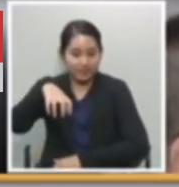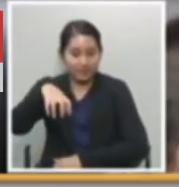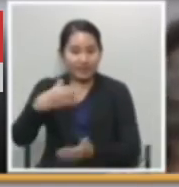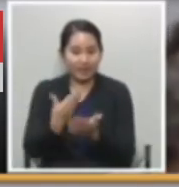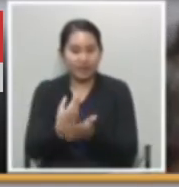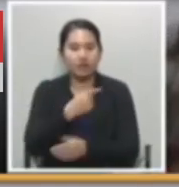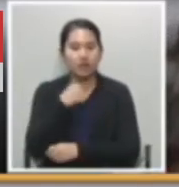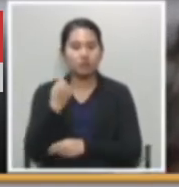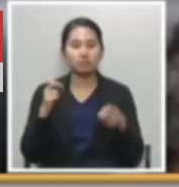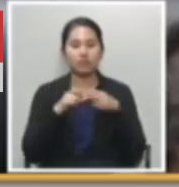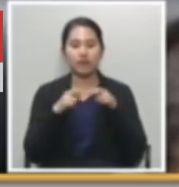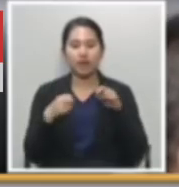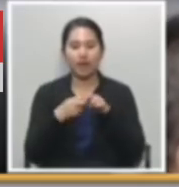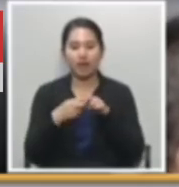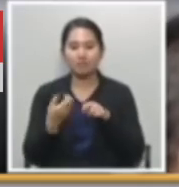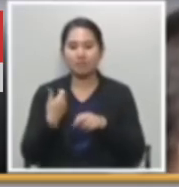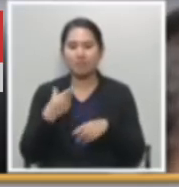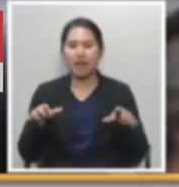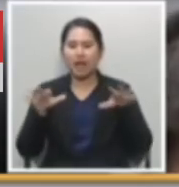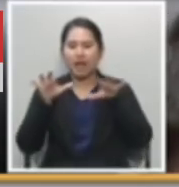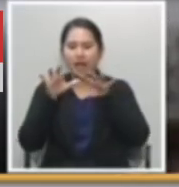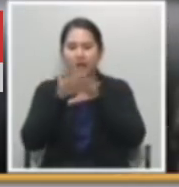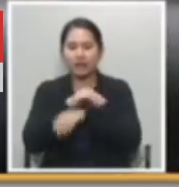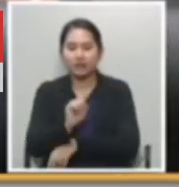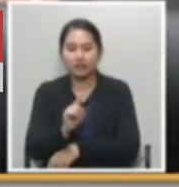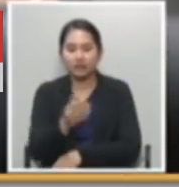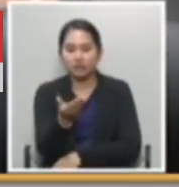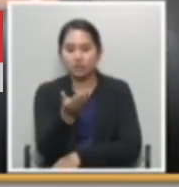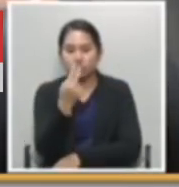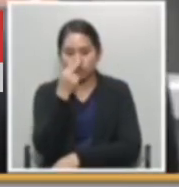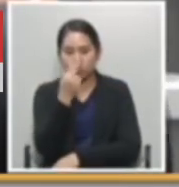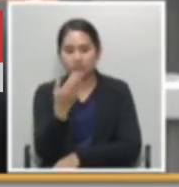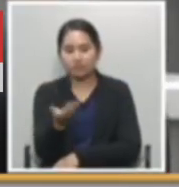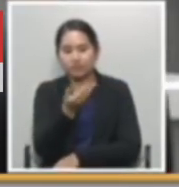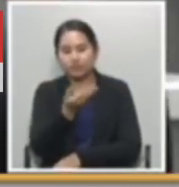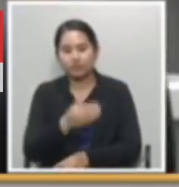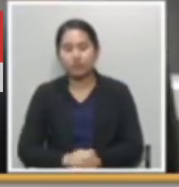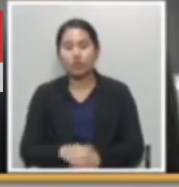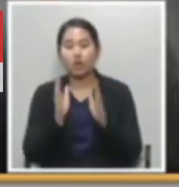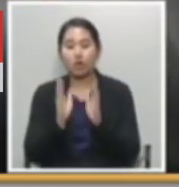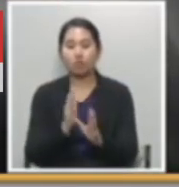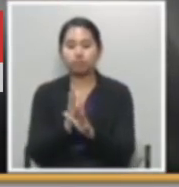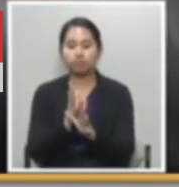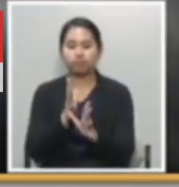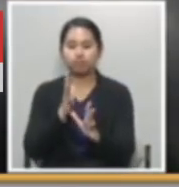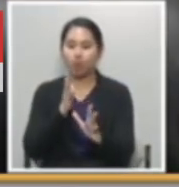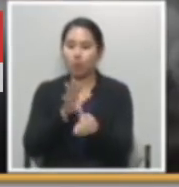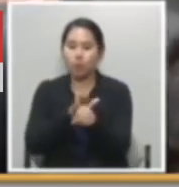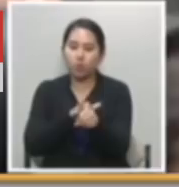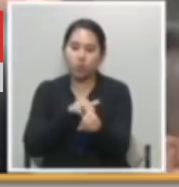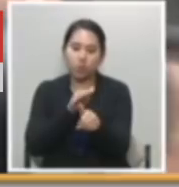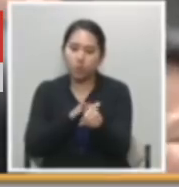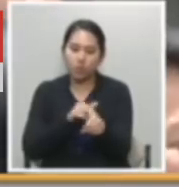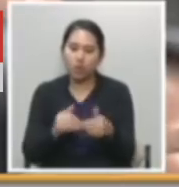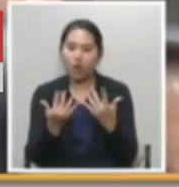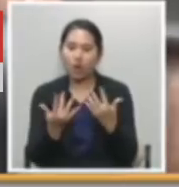มีปัญหาเหมือนโรงฆ่าสัตว์เลยท่านดูสิครับโอ้โหคนไปรอคิวกันน่าสงสารจะตายรอหมอนะครับรอจนตายเ